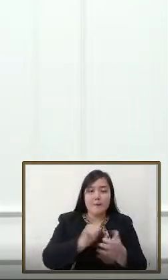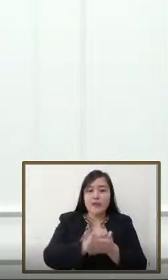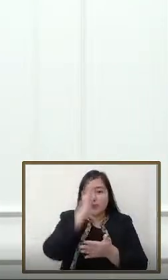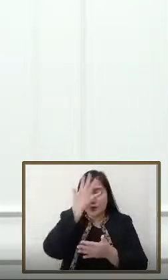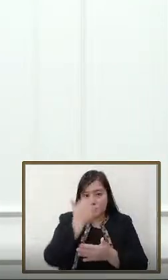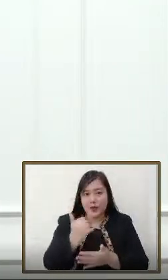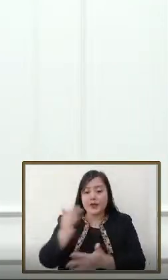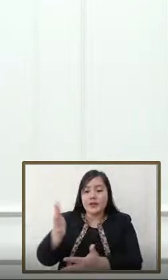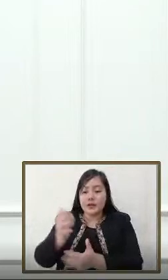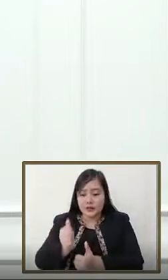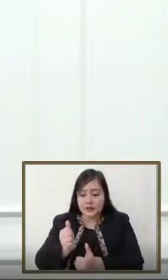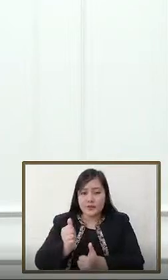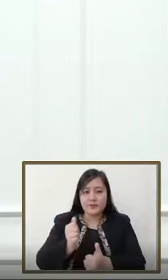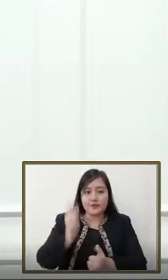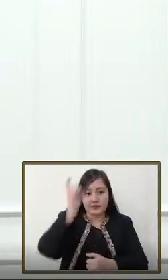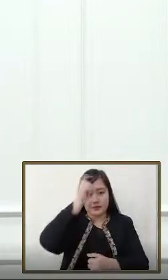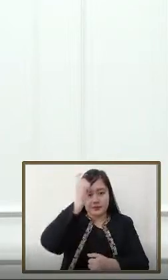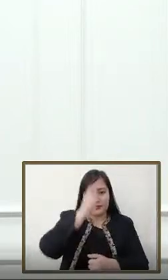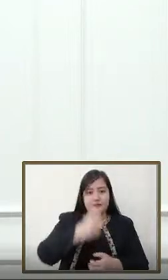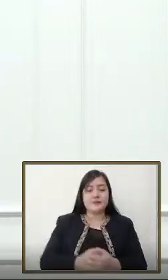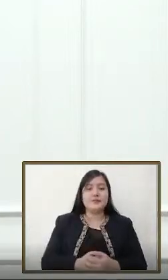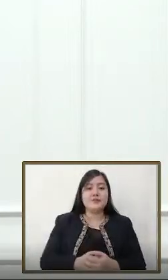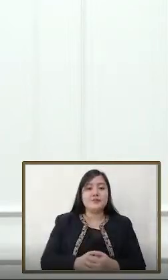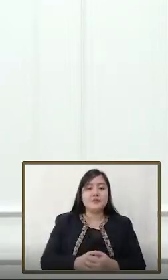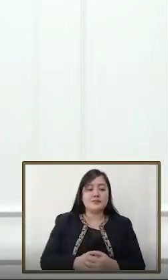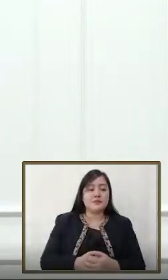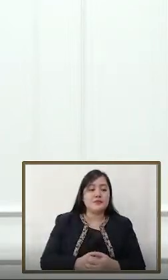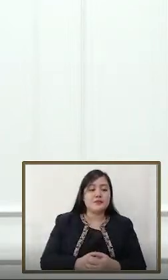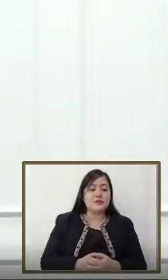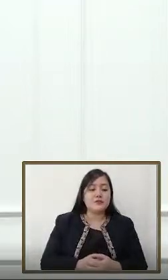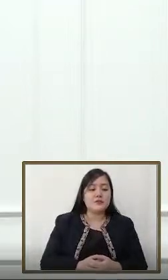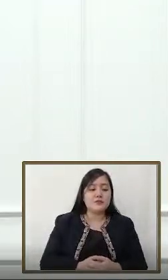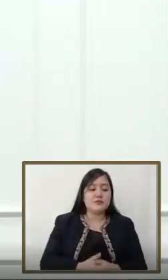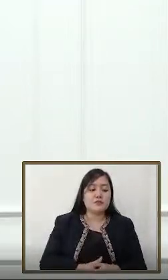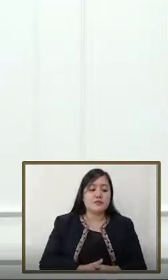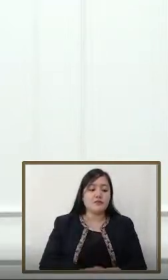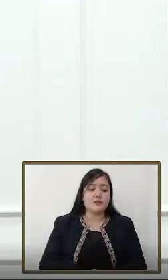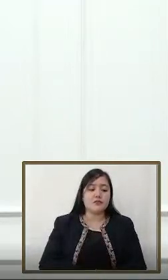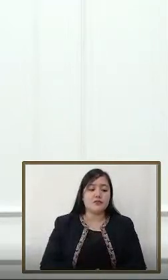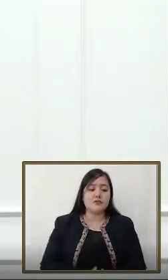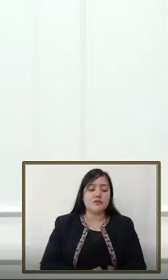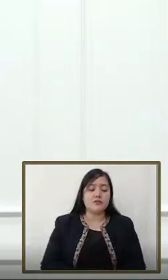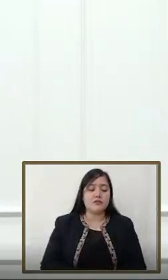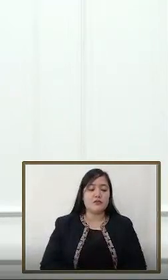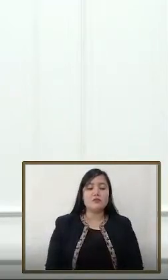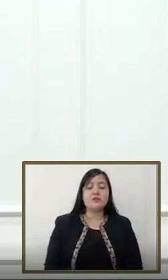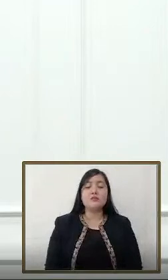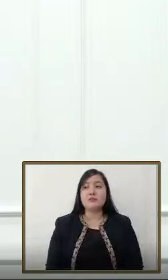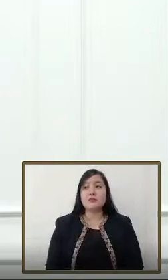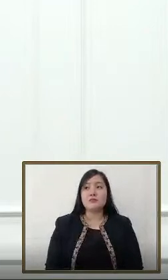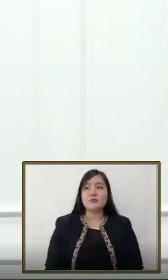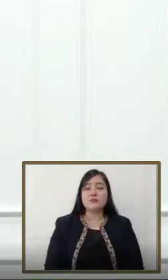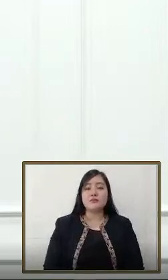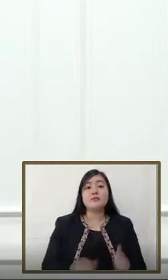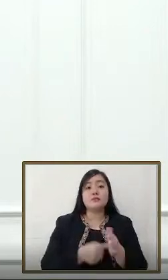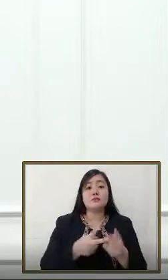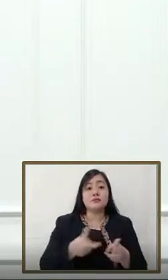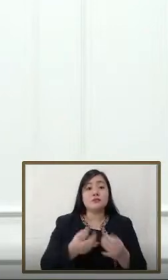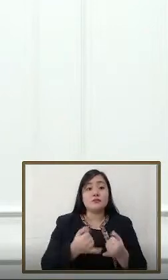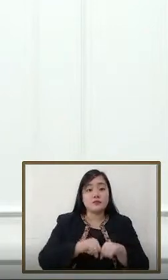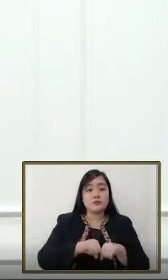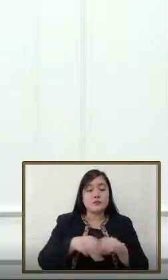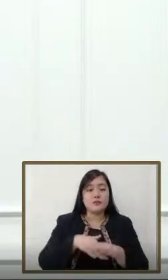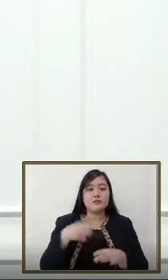Amen? So, kapatid, kung ating titingnan, no? Kaya nga, ito yung napakalaga sa buhay natin.